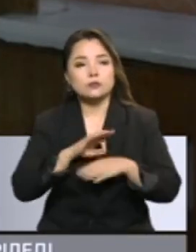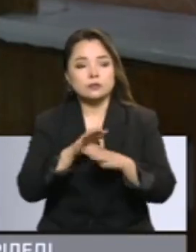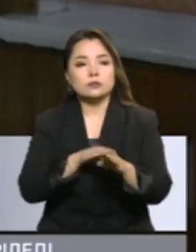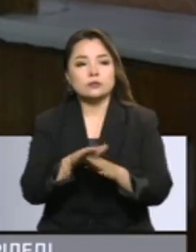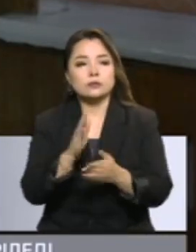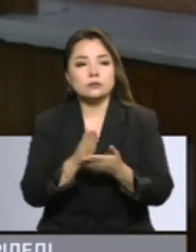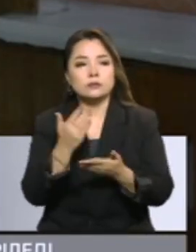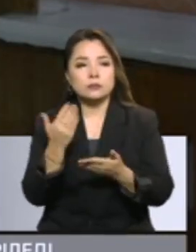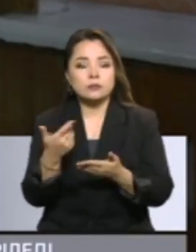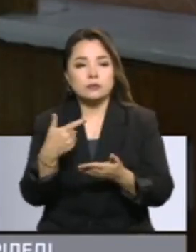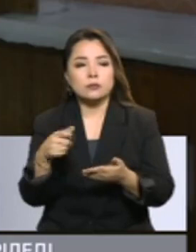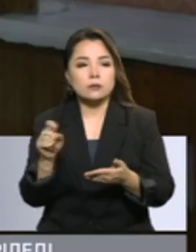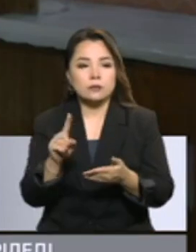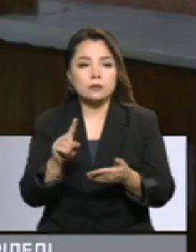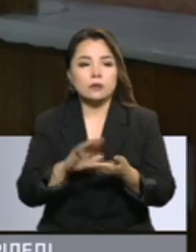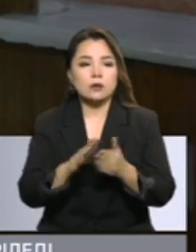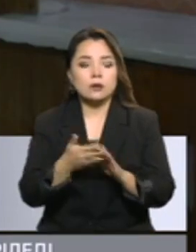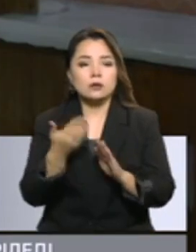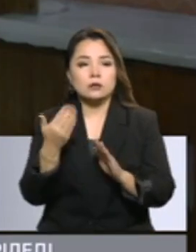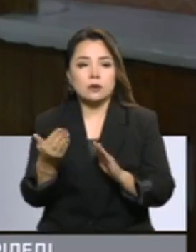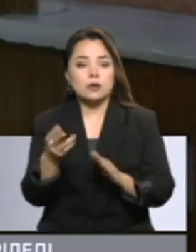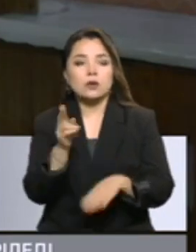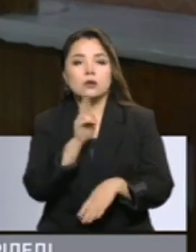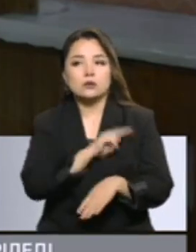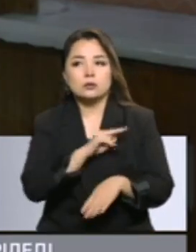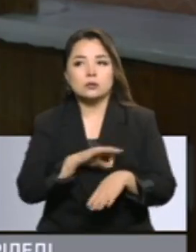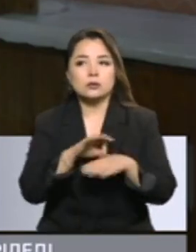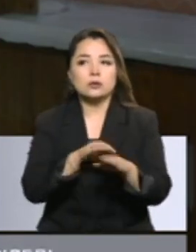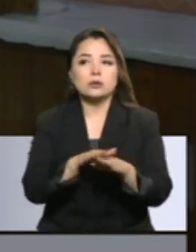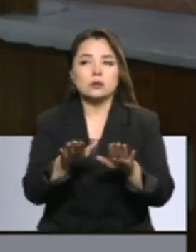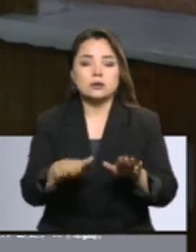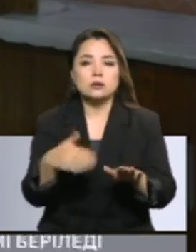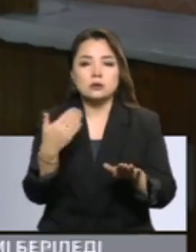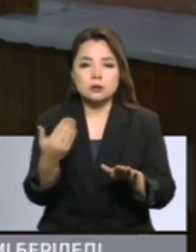жалғасуда. Газ жағдайы жұмыс жүргізіліп жатқан жерлерде